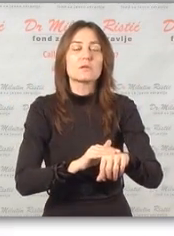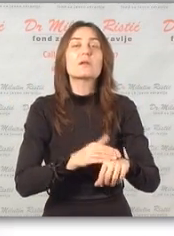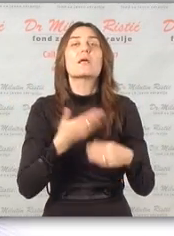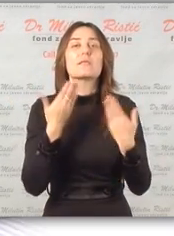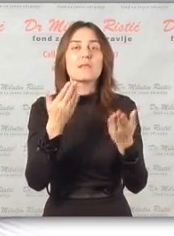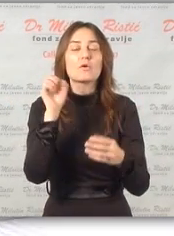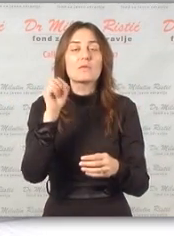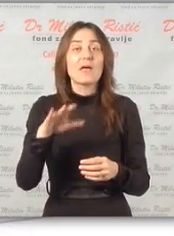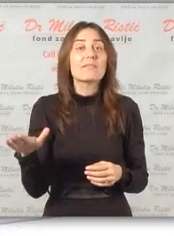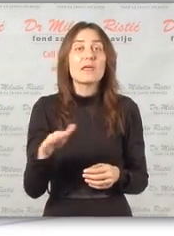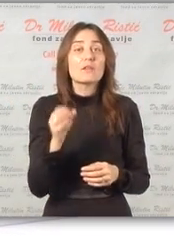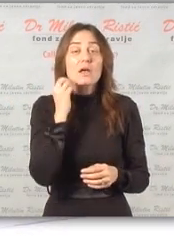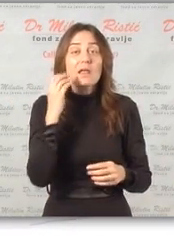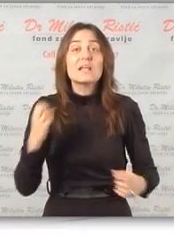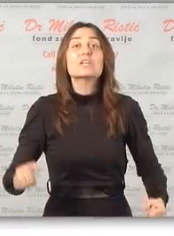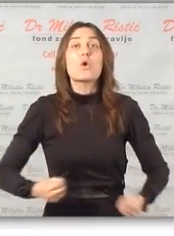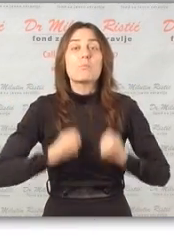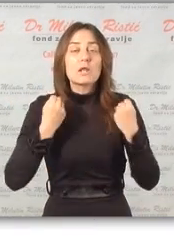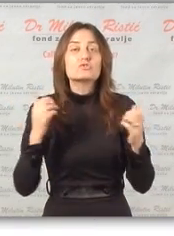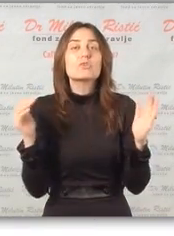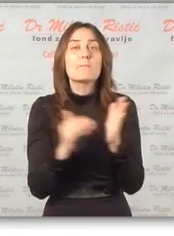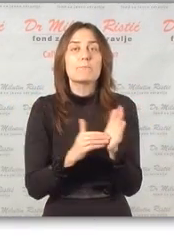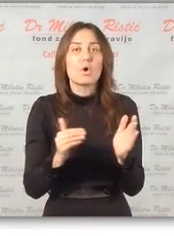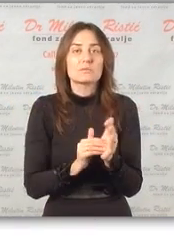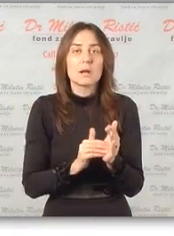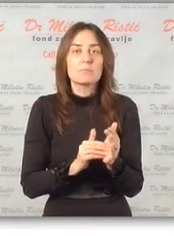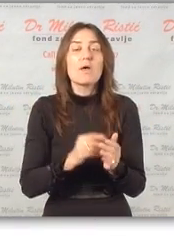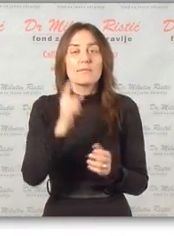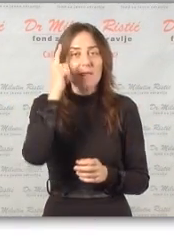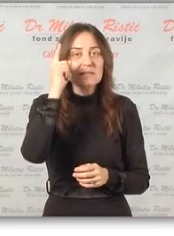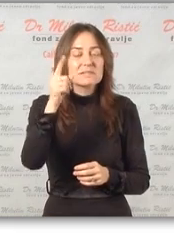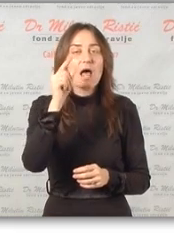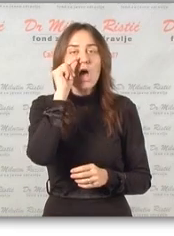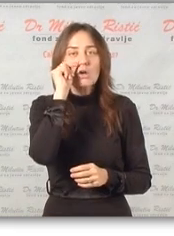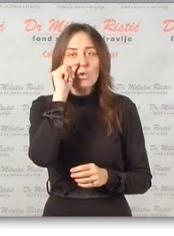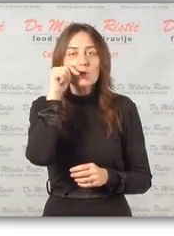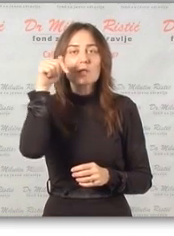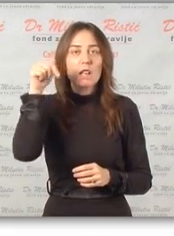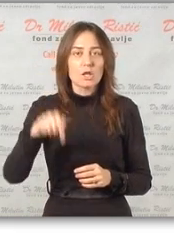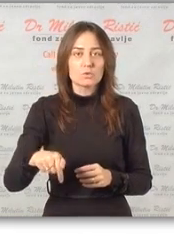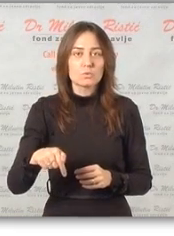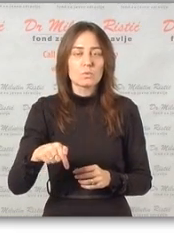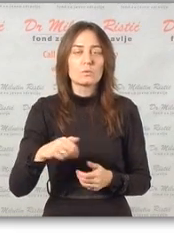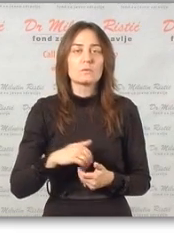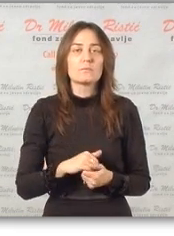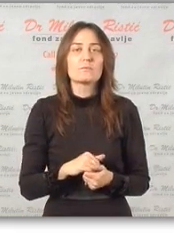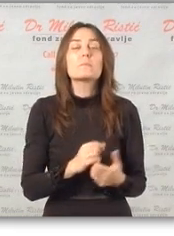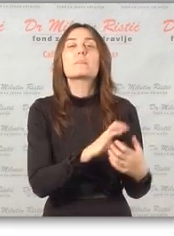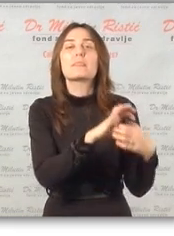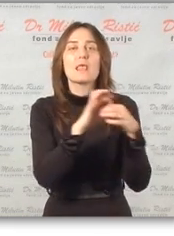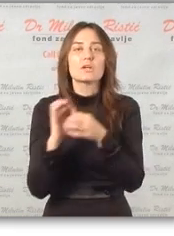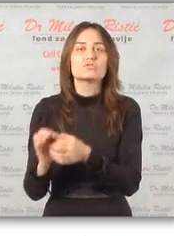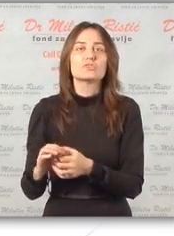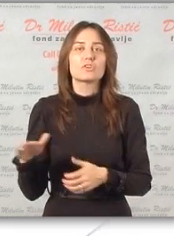je fizički dodir. Tako da je detetu kada se uplaši potrebno da zna da su roditelji